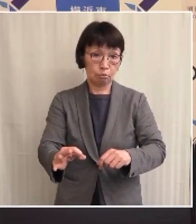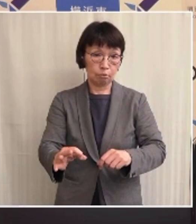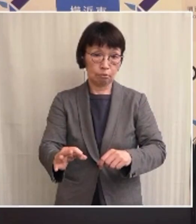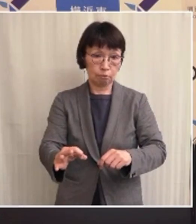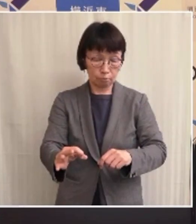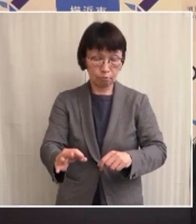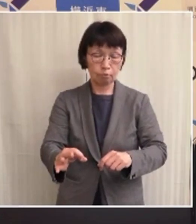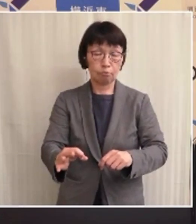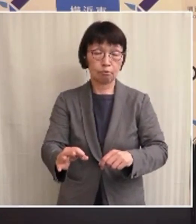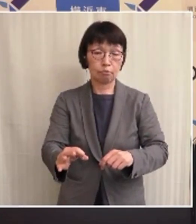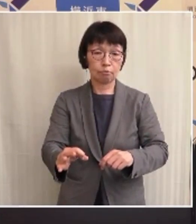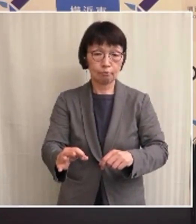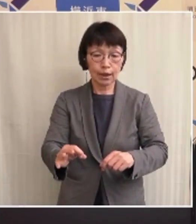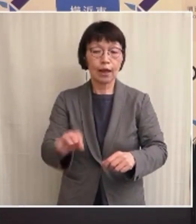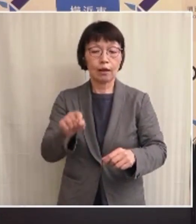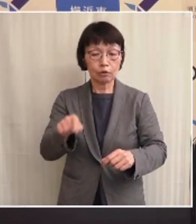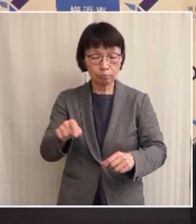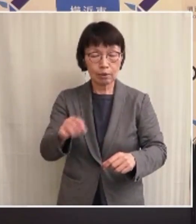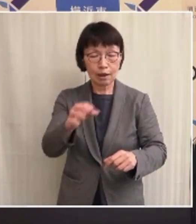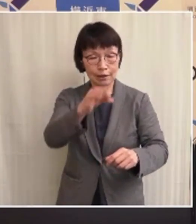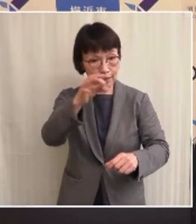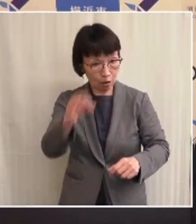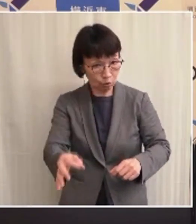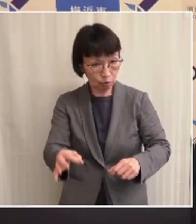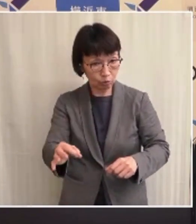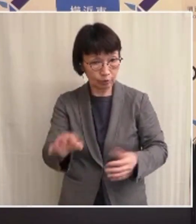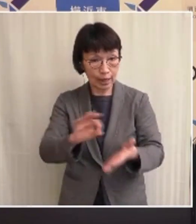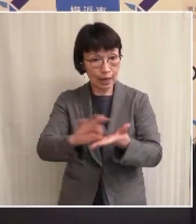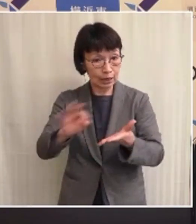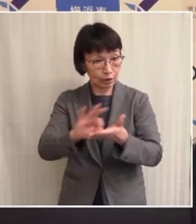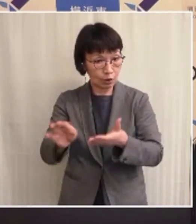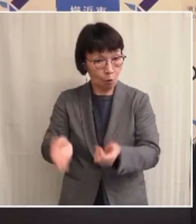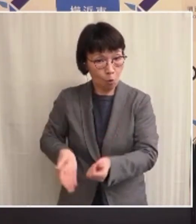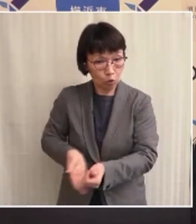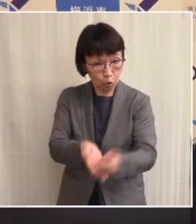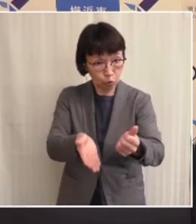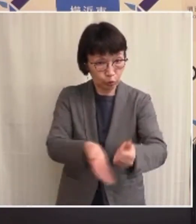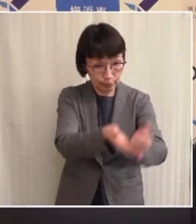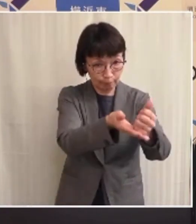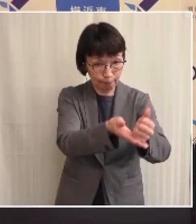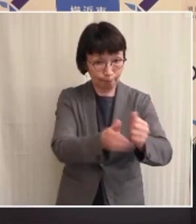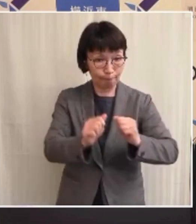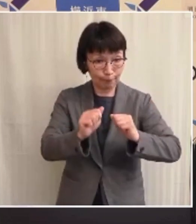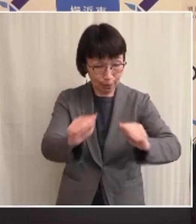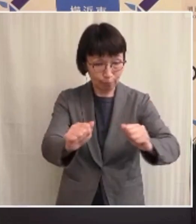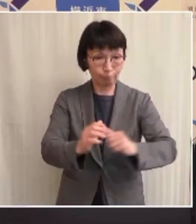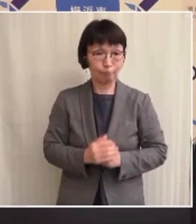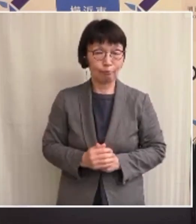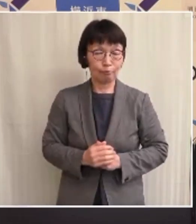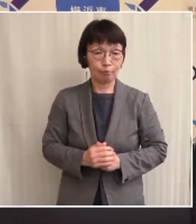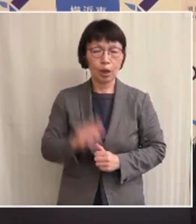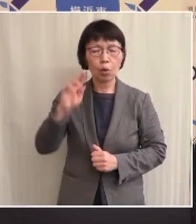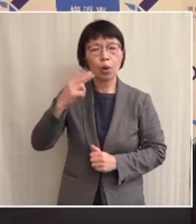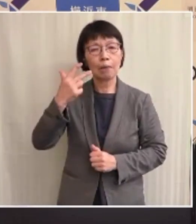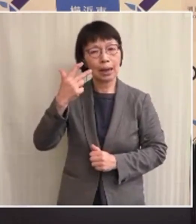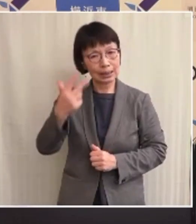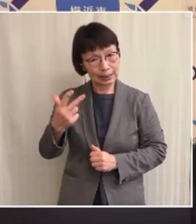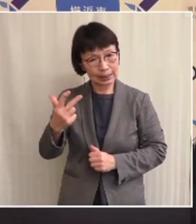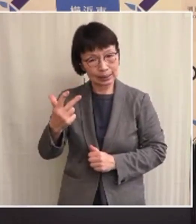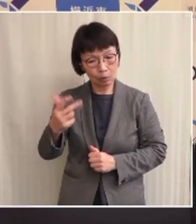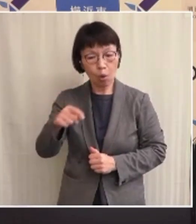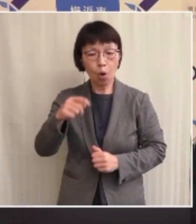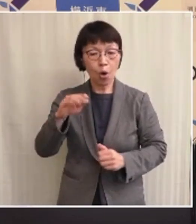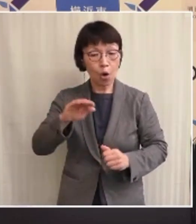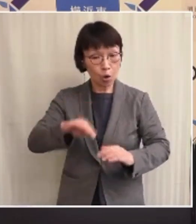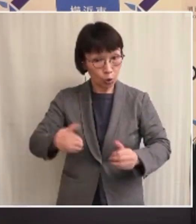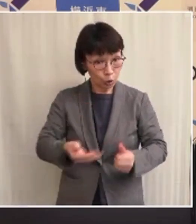値下げをして利用の促進を、図りたいというふうに考えております。横浜市をですね、子育て